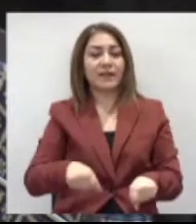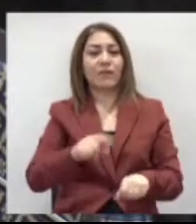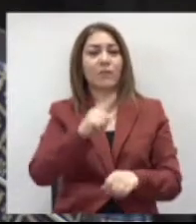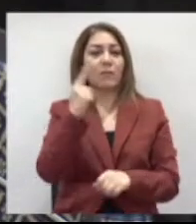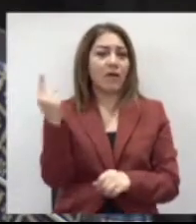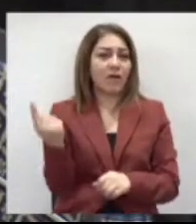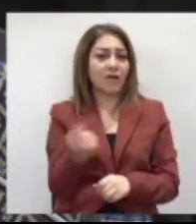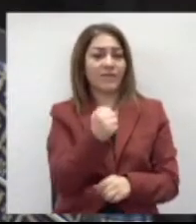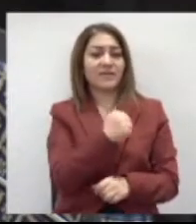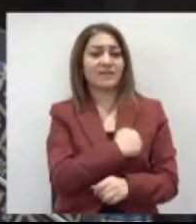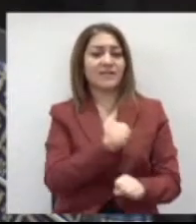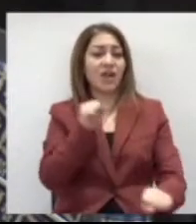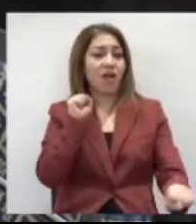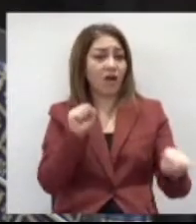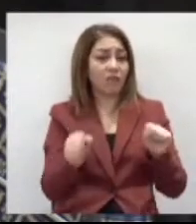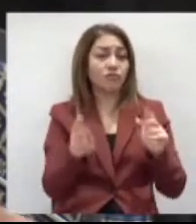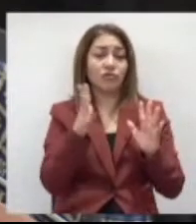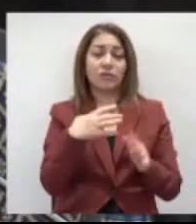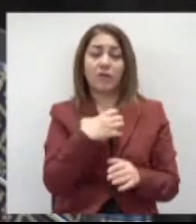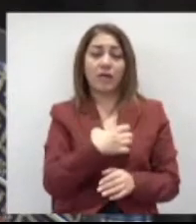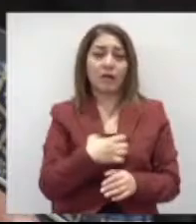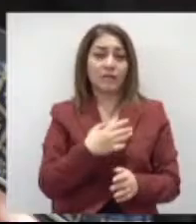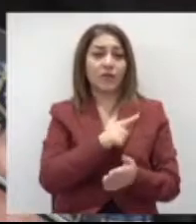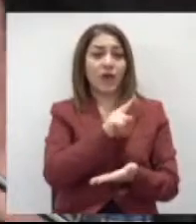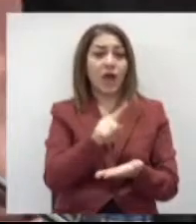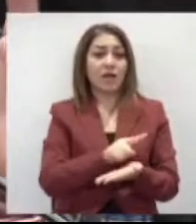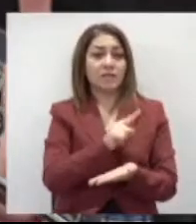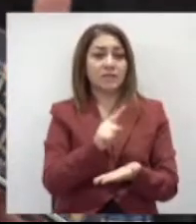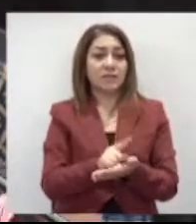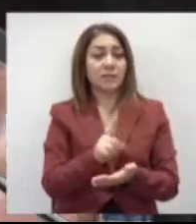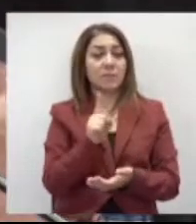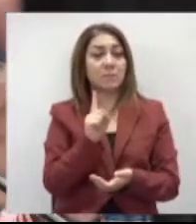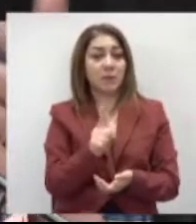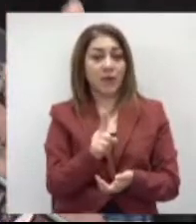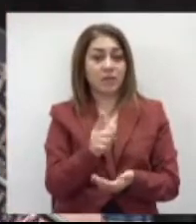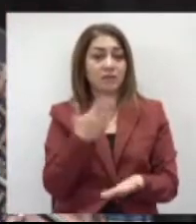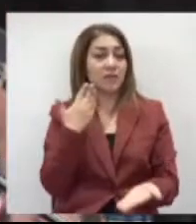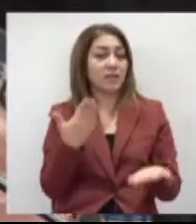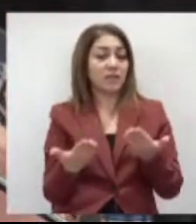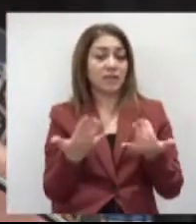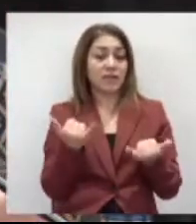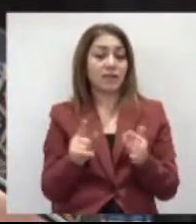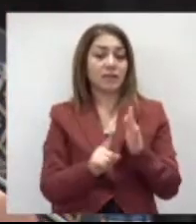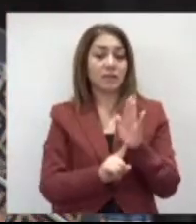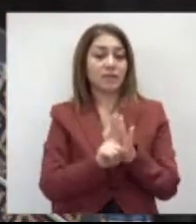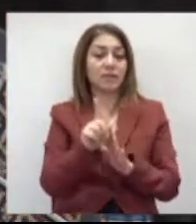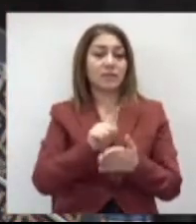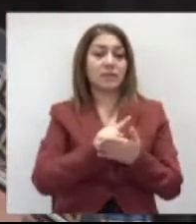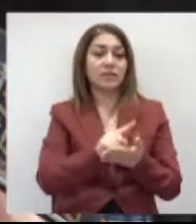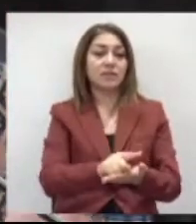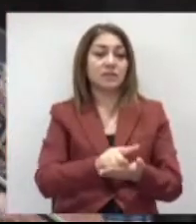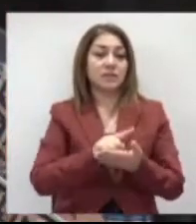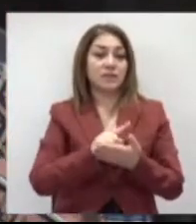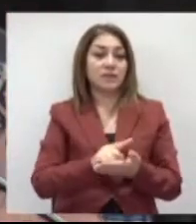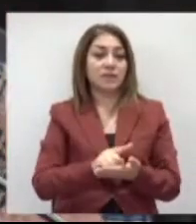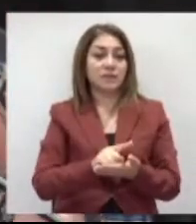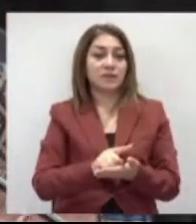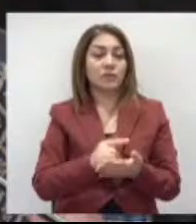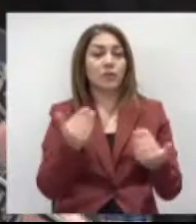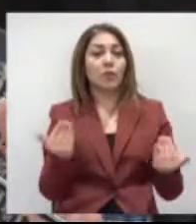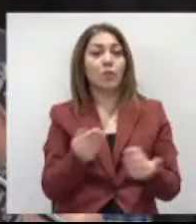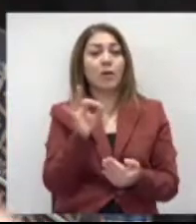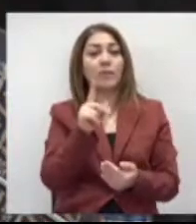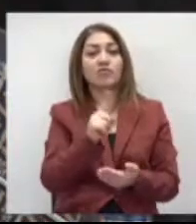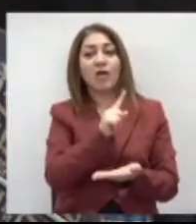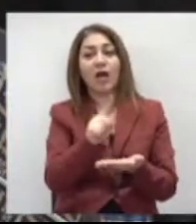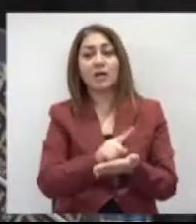զինված ուժերի կառավարում, սրանք չափազանց կարևոր հարցեր են, բայց եթե մենք հիմա սկսենք քննարկել, թե ում համար